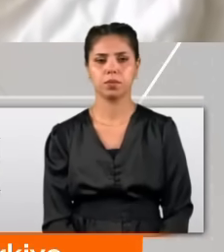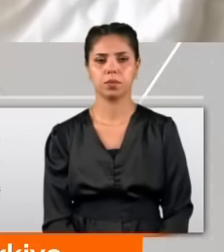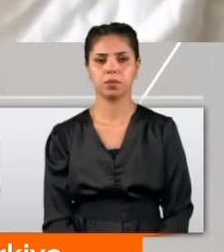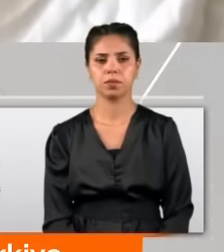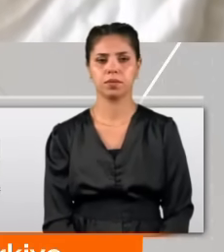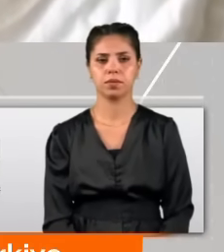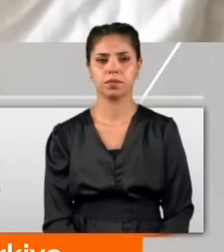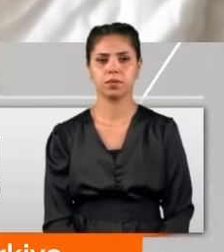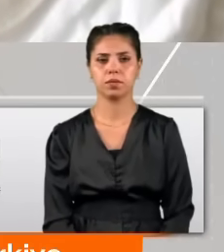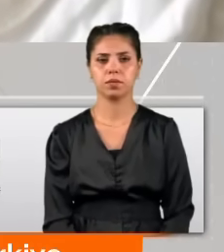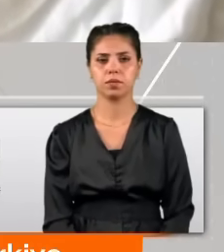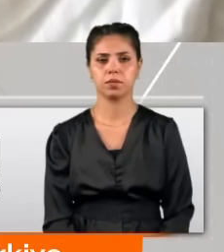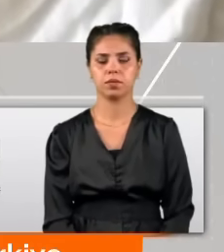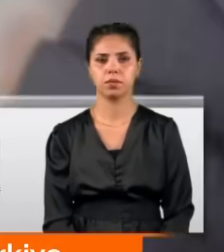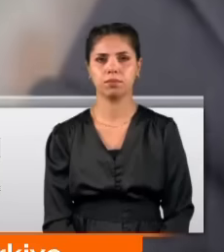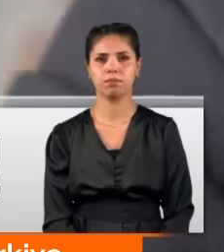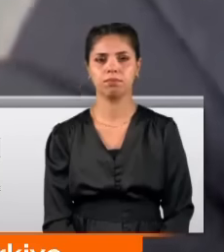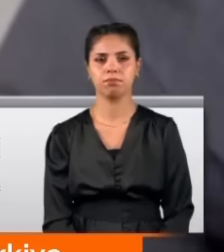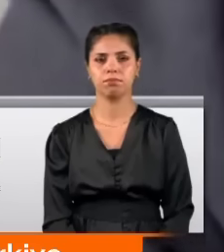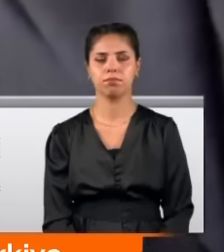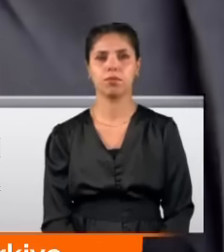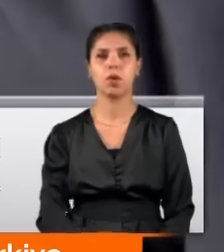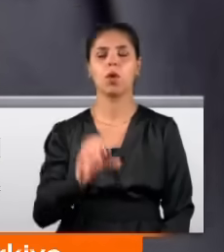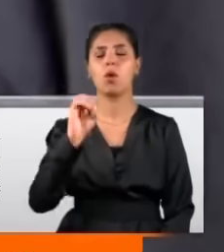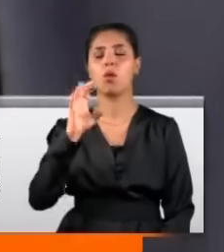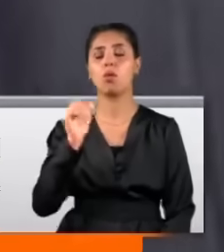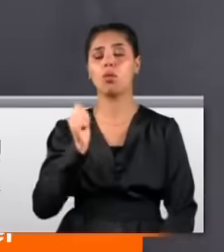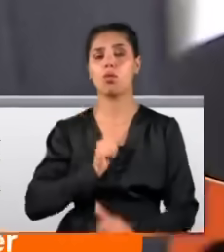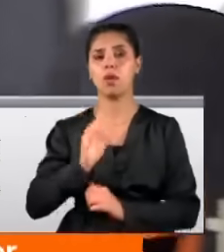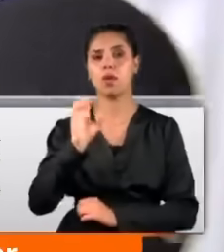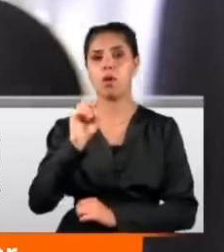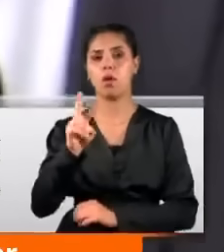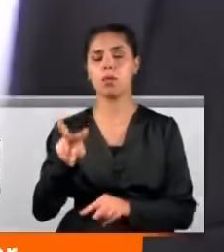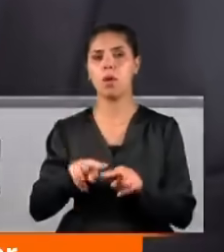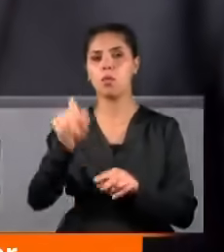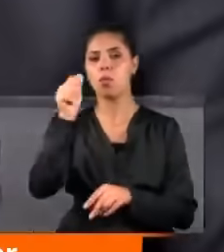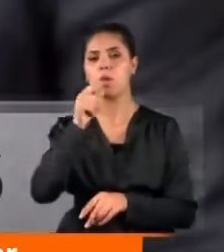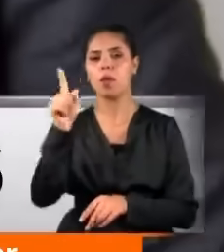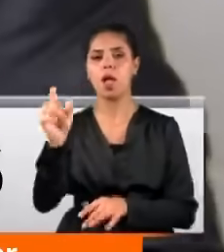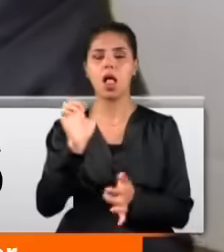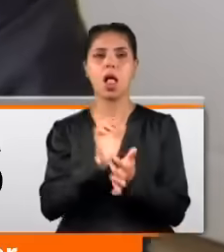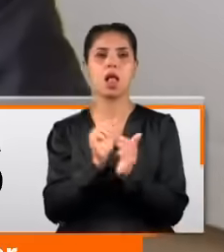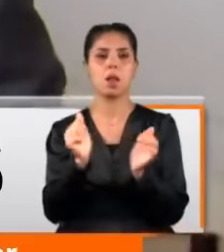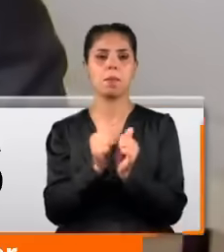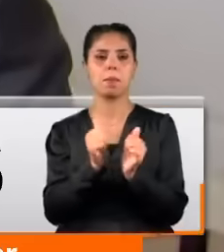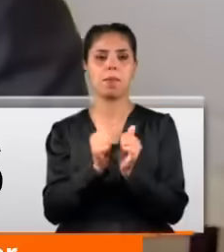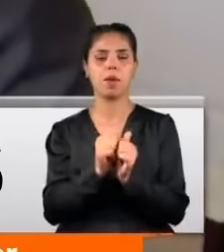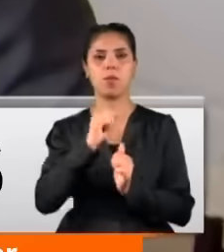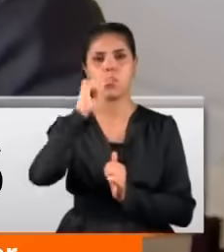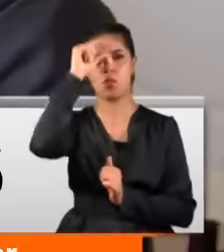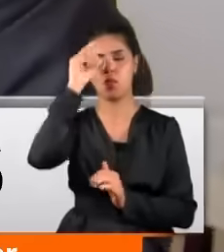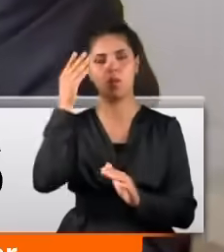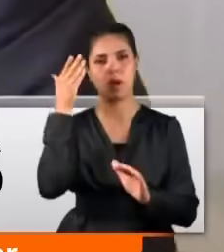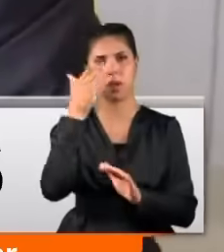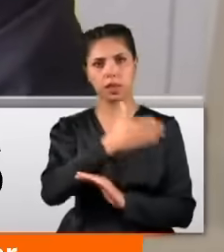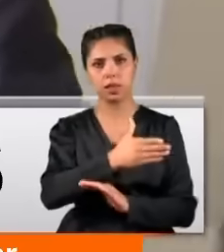henüz 23 yaşında olan oğluma kavuşturun. Öğretim görevlisi Muhammed Ali Çağlar ailesiyle birlikte umreye